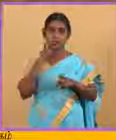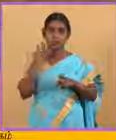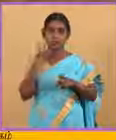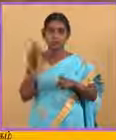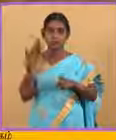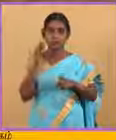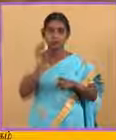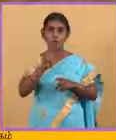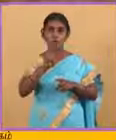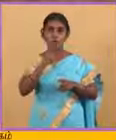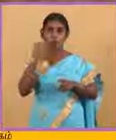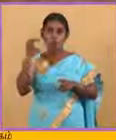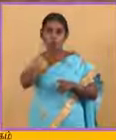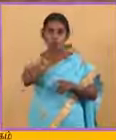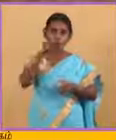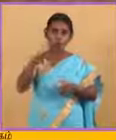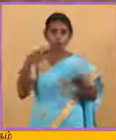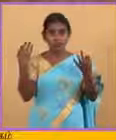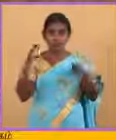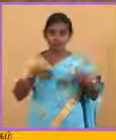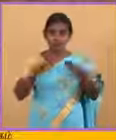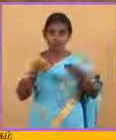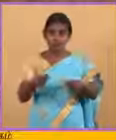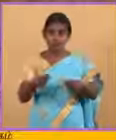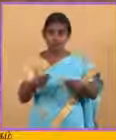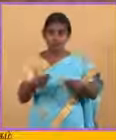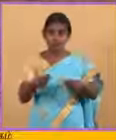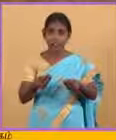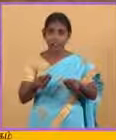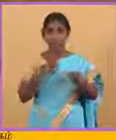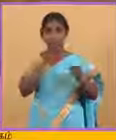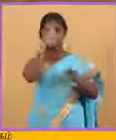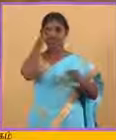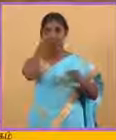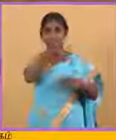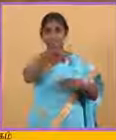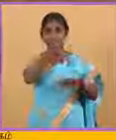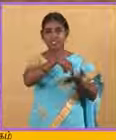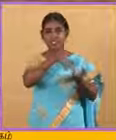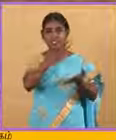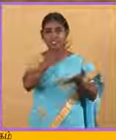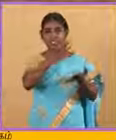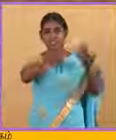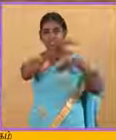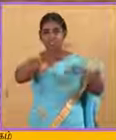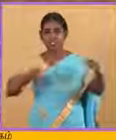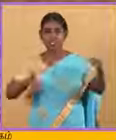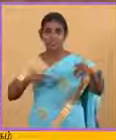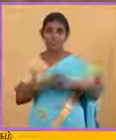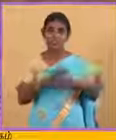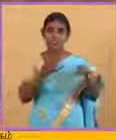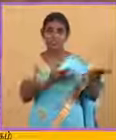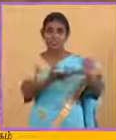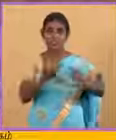300 ஊர்களையும் பரிசு கொடுத்து விட்டார். கீழே இறங்க வேண்டிய சூழ்நிலை வருகிறது. இறங்கி வருகிறார். இதே நேரத்தில் சேர சோழ